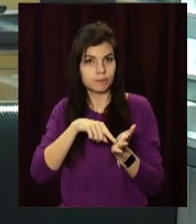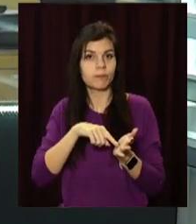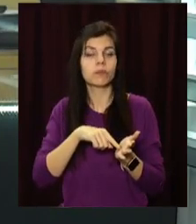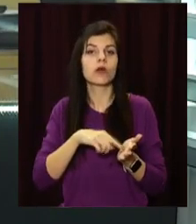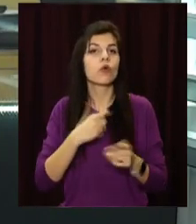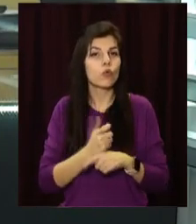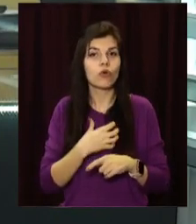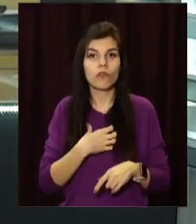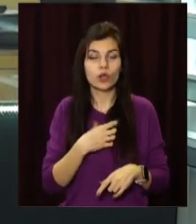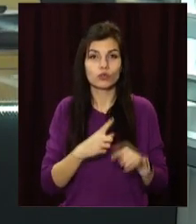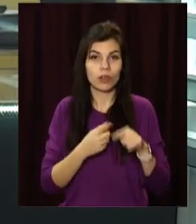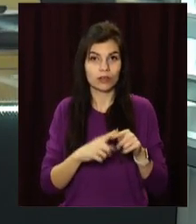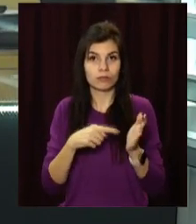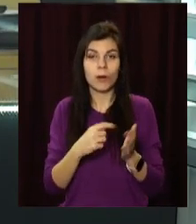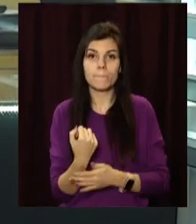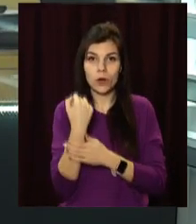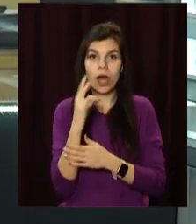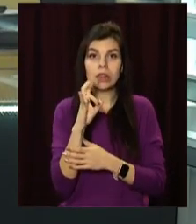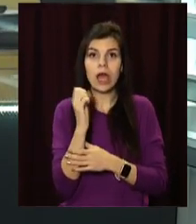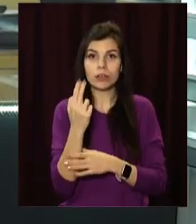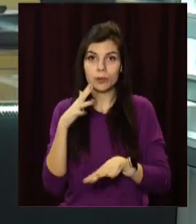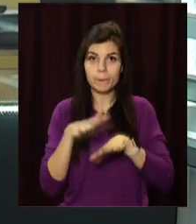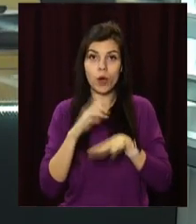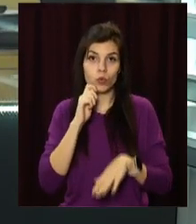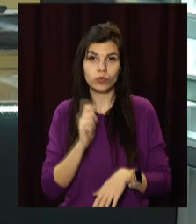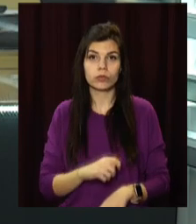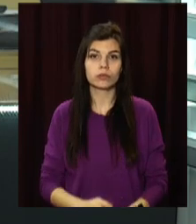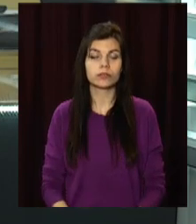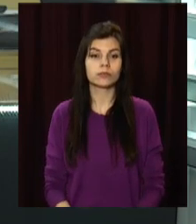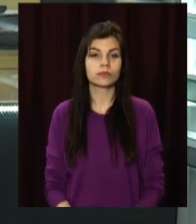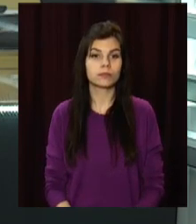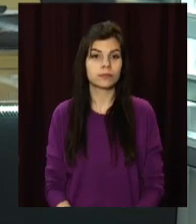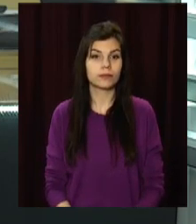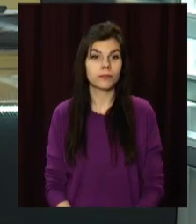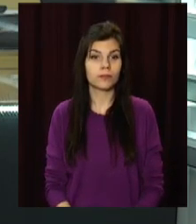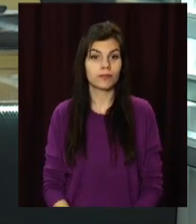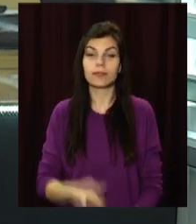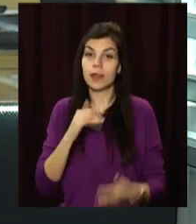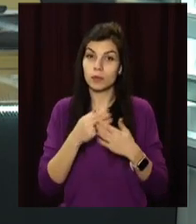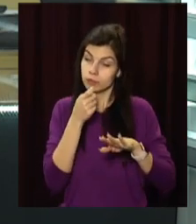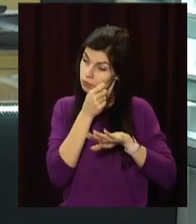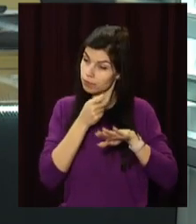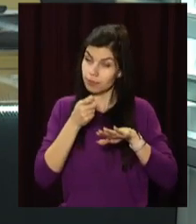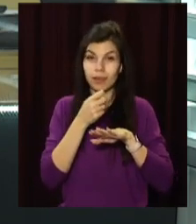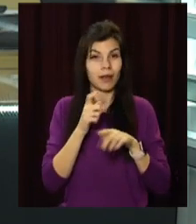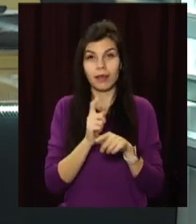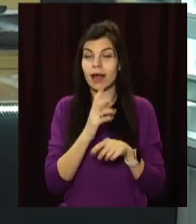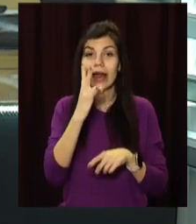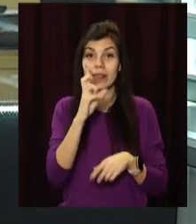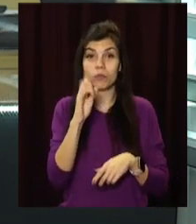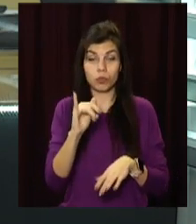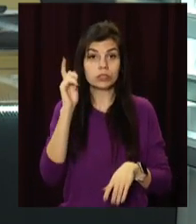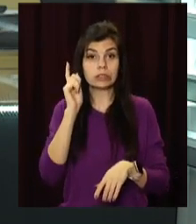межах закону і без приниження людської гідності. На це спрямований наш законопроект. Дуже важливо, що цей